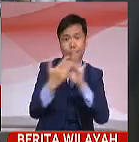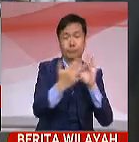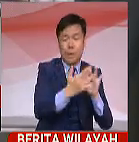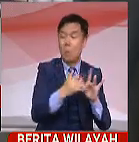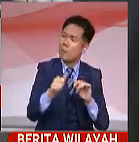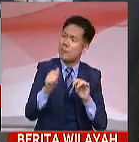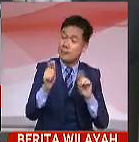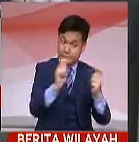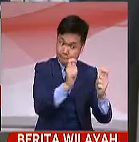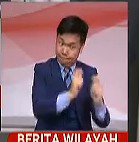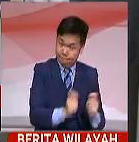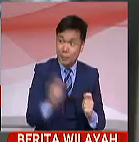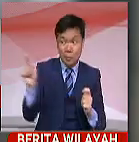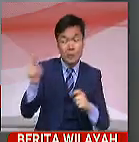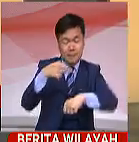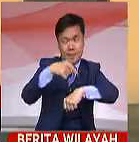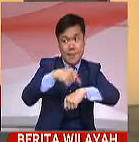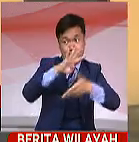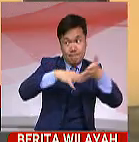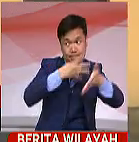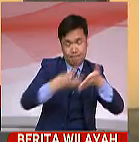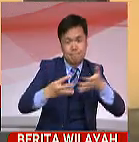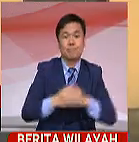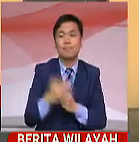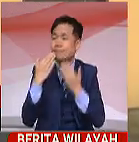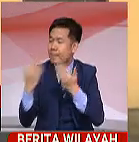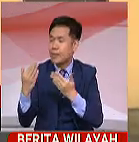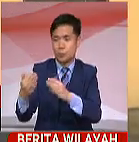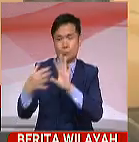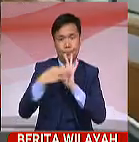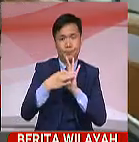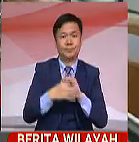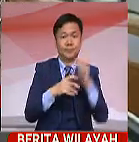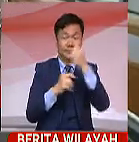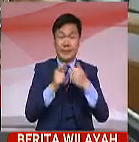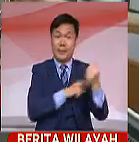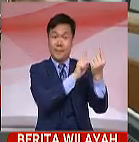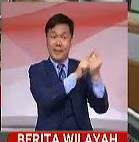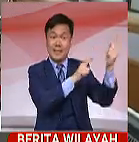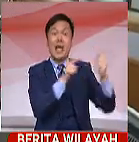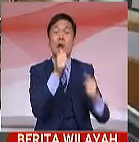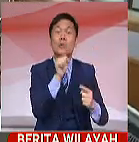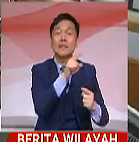boleh membantu. Tolong kerjasama balik. Beliau ditemui RTM di Mergong Alusta.